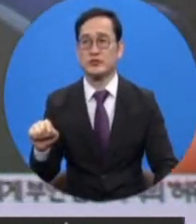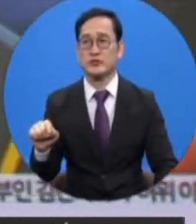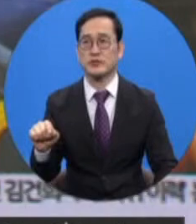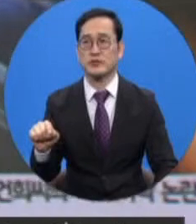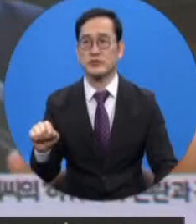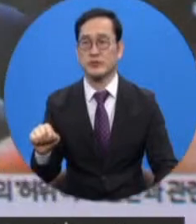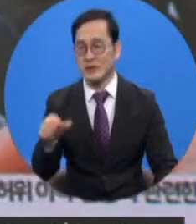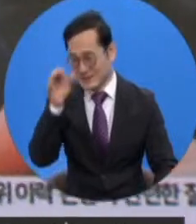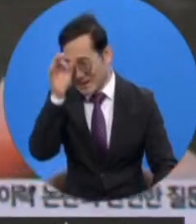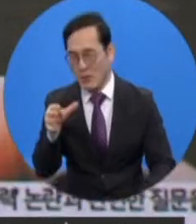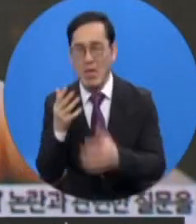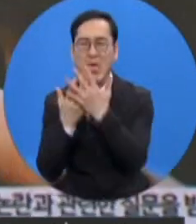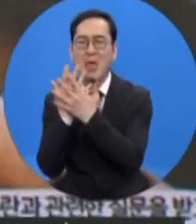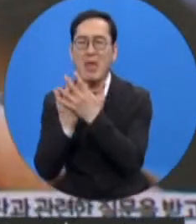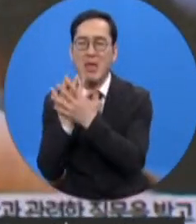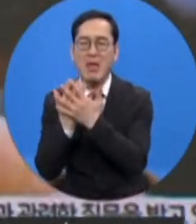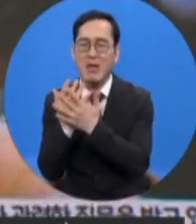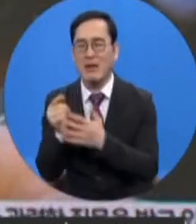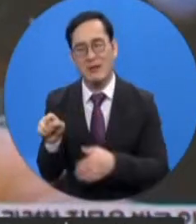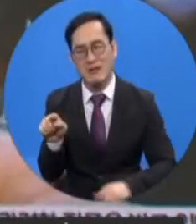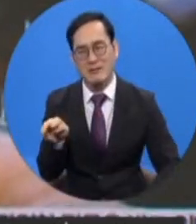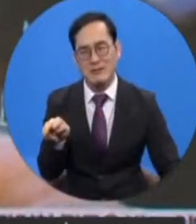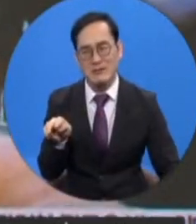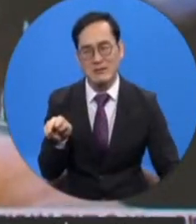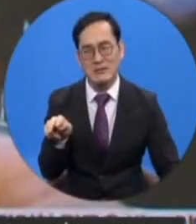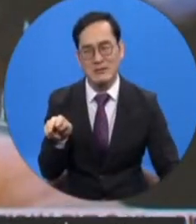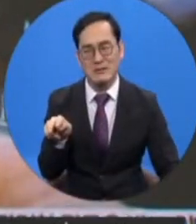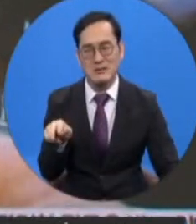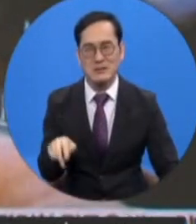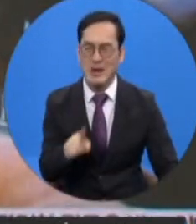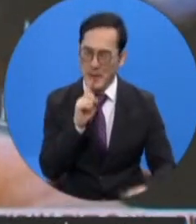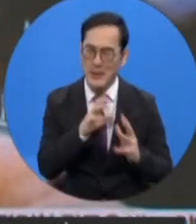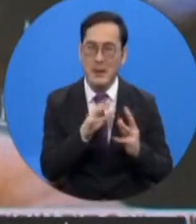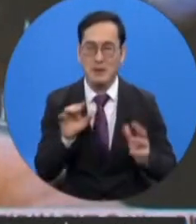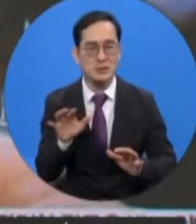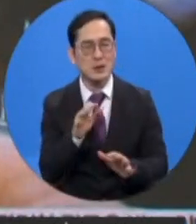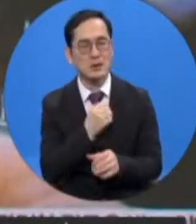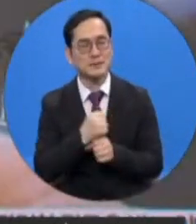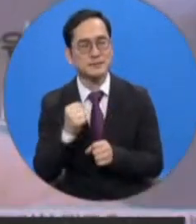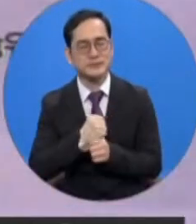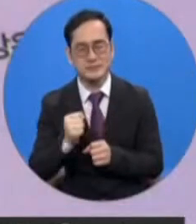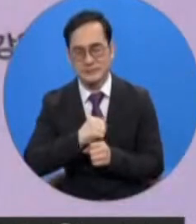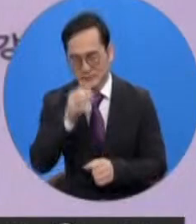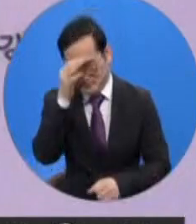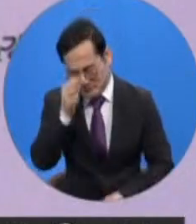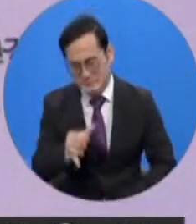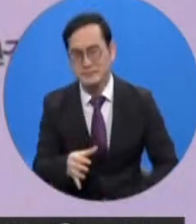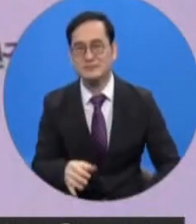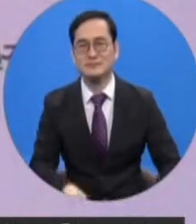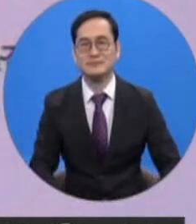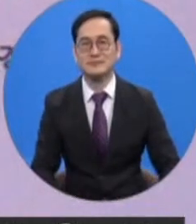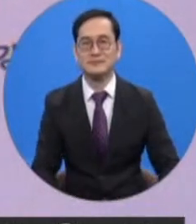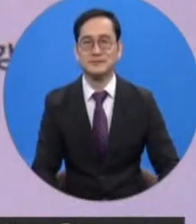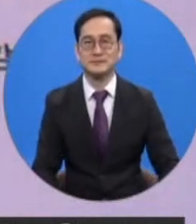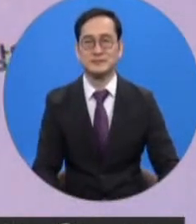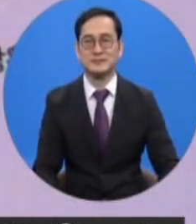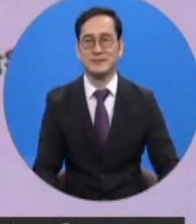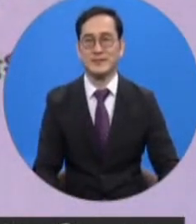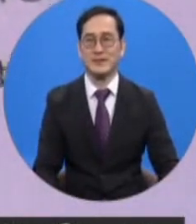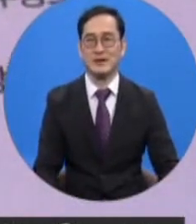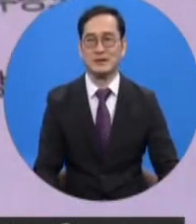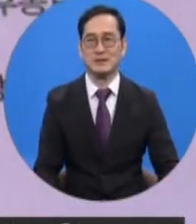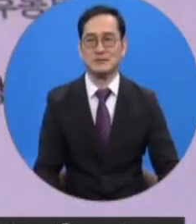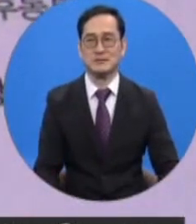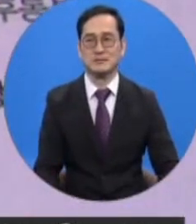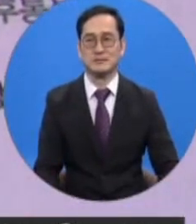모호한 사과라는 비판과 관련해서 전반적으로 죄송한 마음이다 라고 재차 사과를 해야만 했습니다. 리스크입니다. 자,